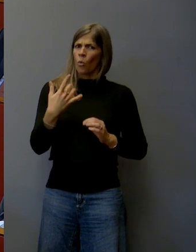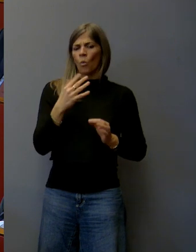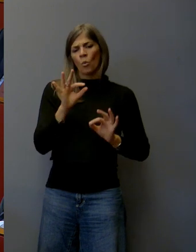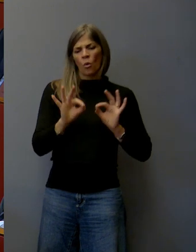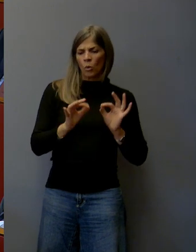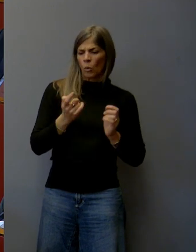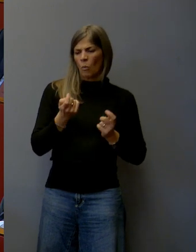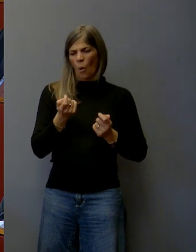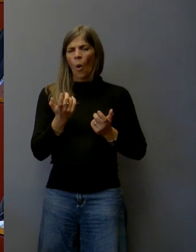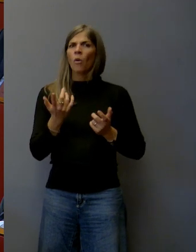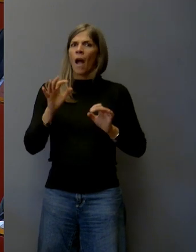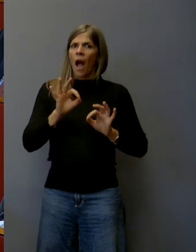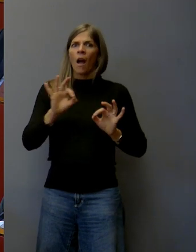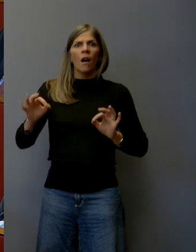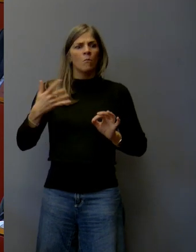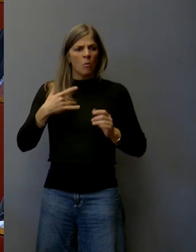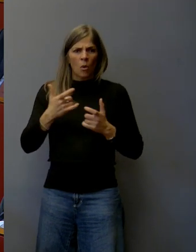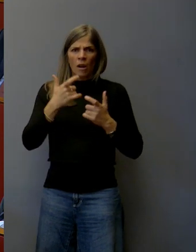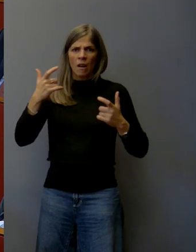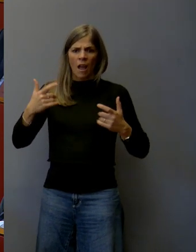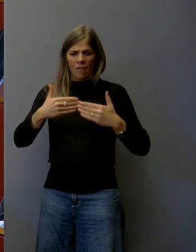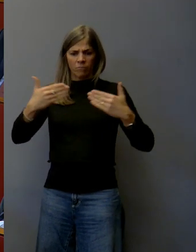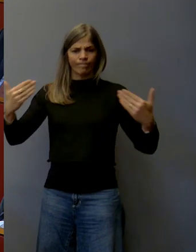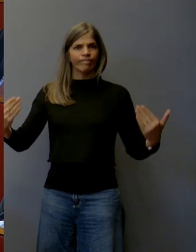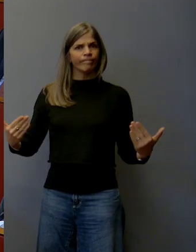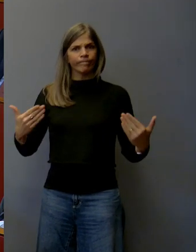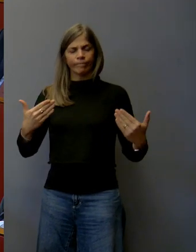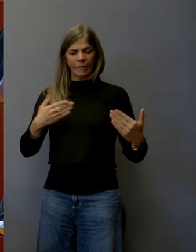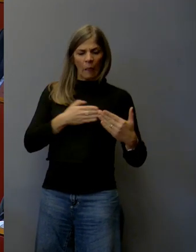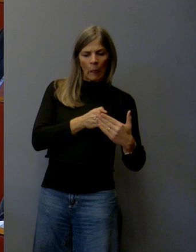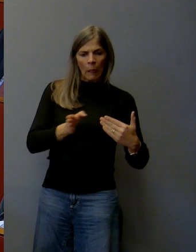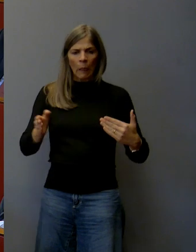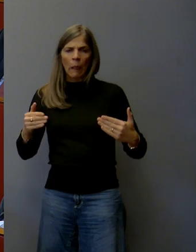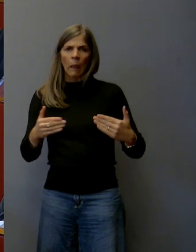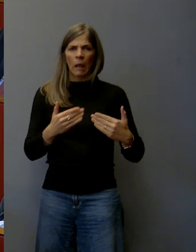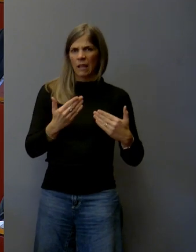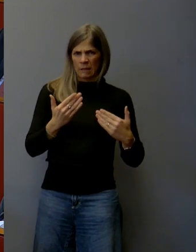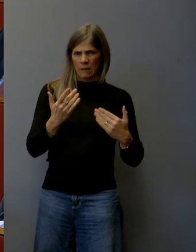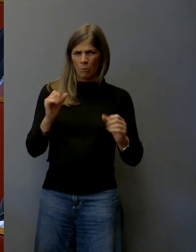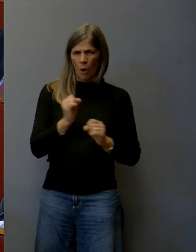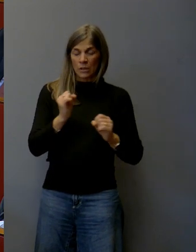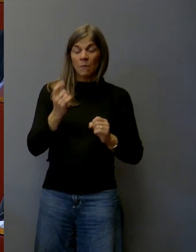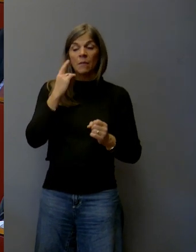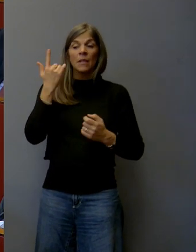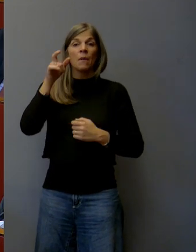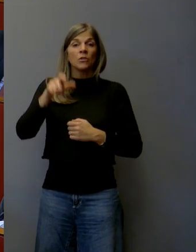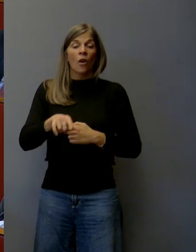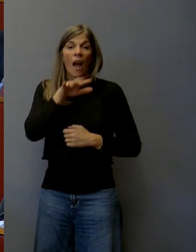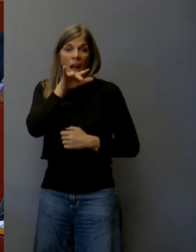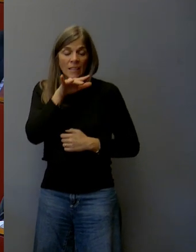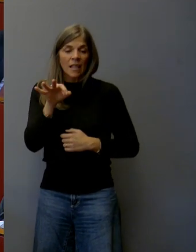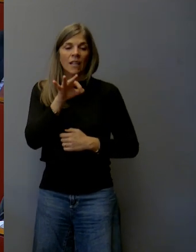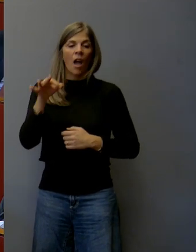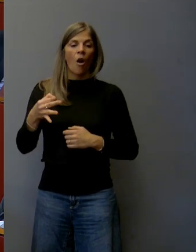più anziane o le persone con delle disabilità trovo che questa sia una forma veramente irrispettosa